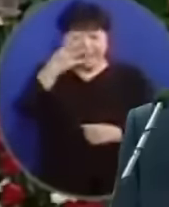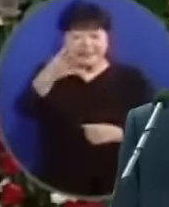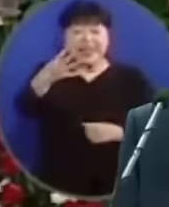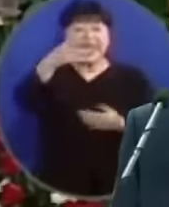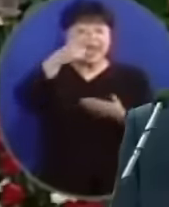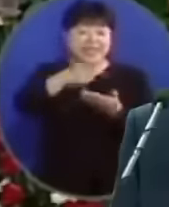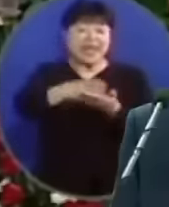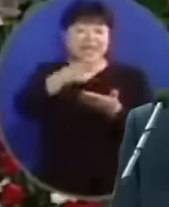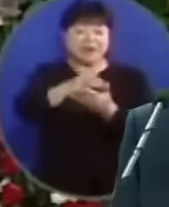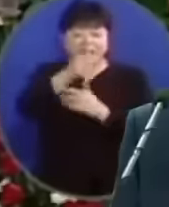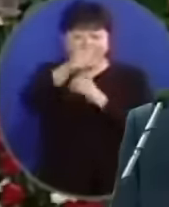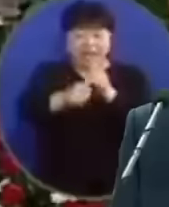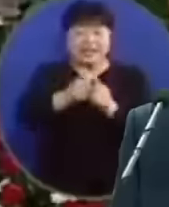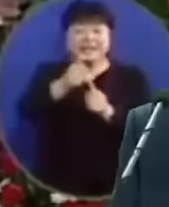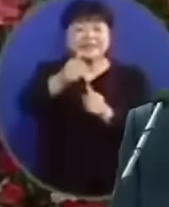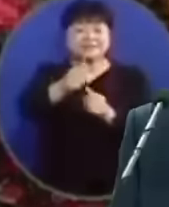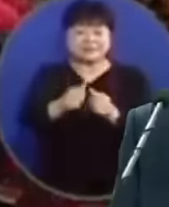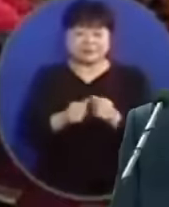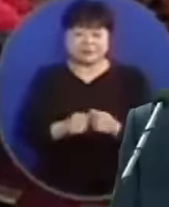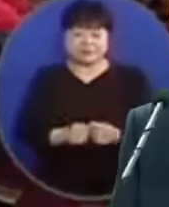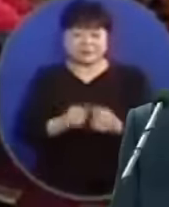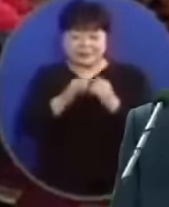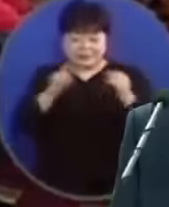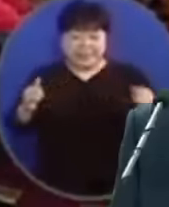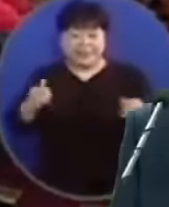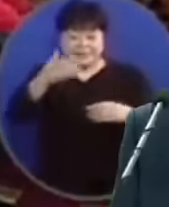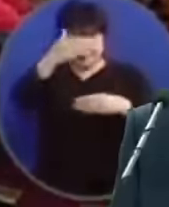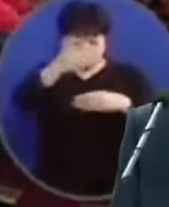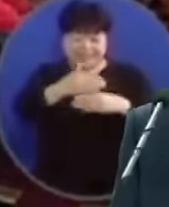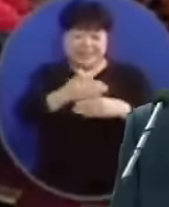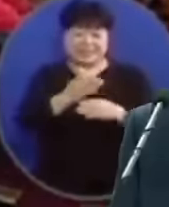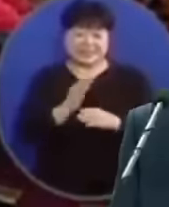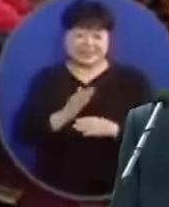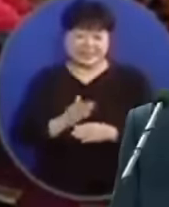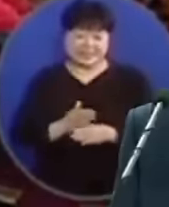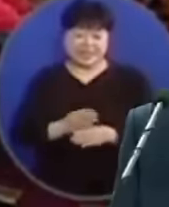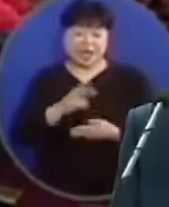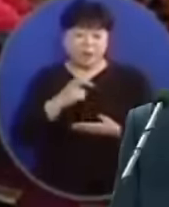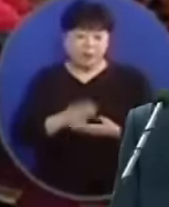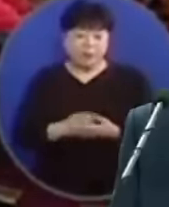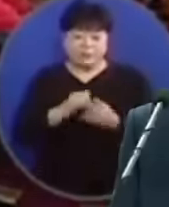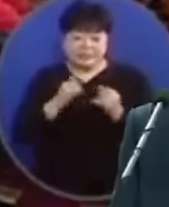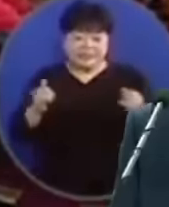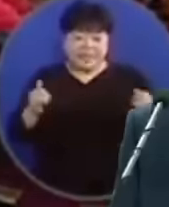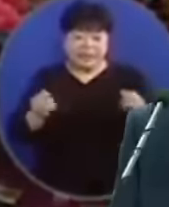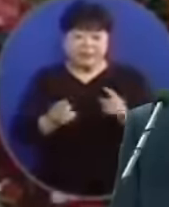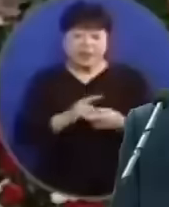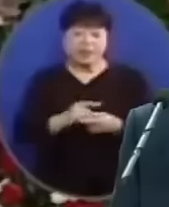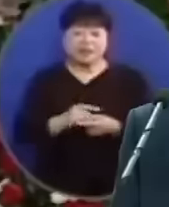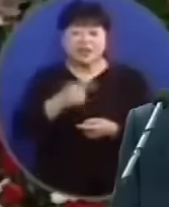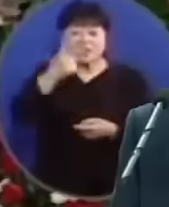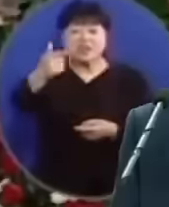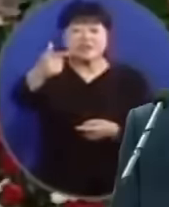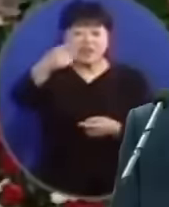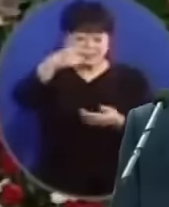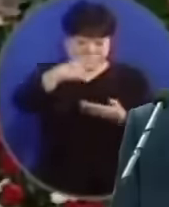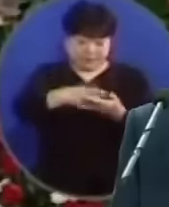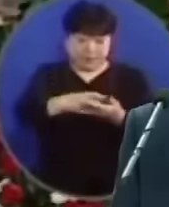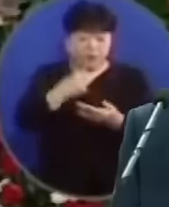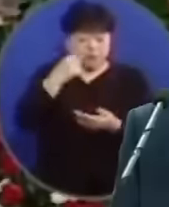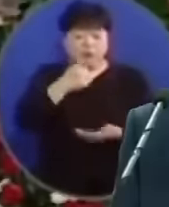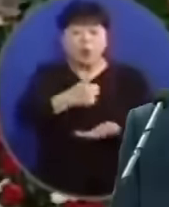계명이 하나님과 사람 사이의 율법인 것입니다. 인간관계의 계명은 6계명인 것입니다. 내 부모를